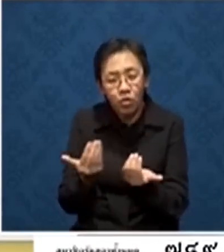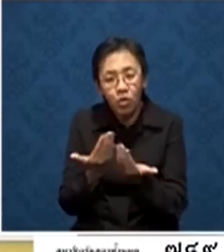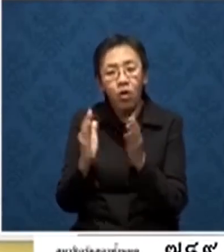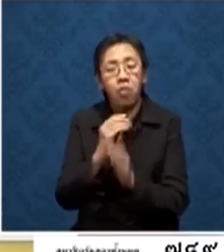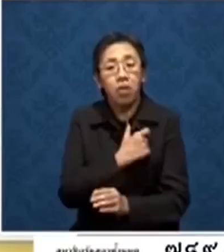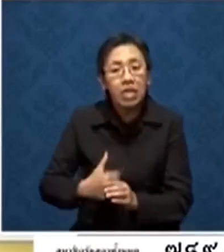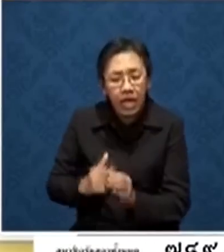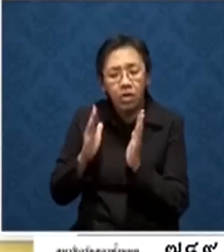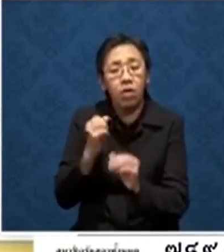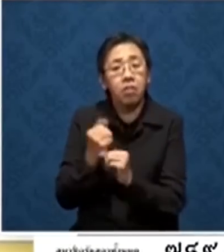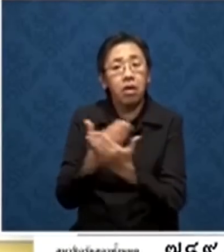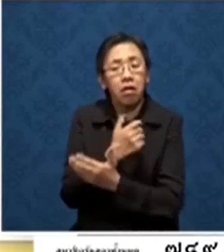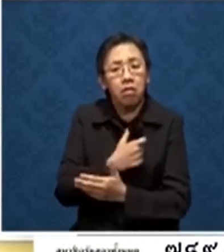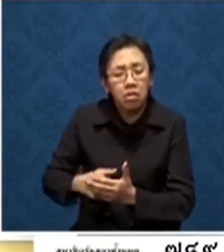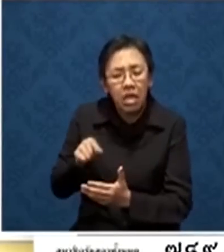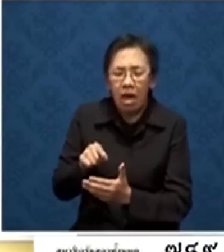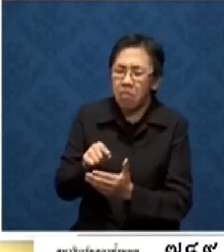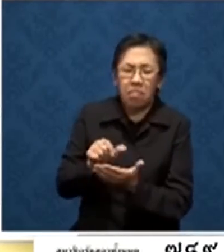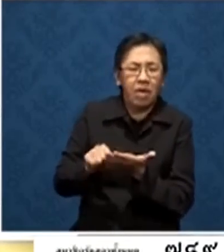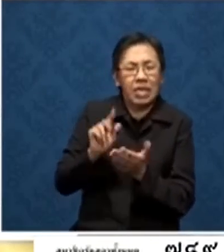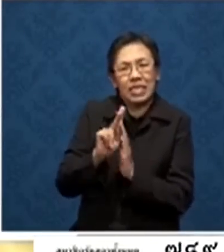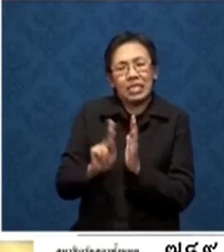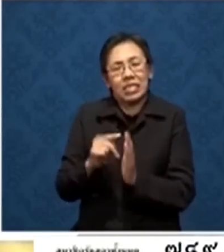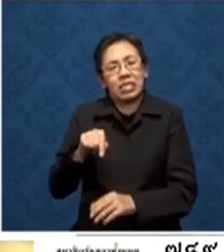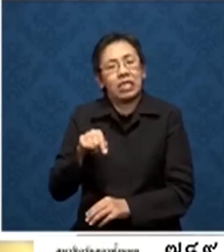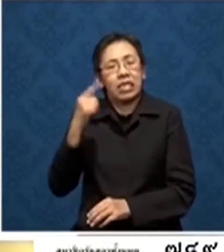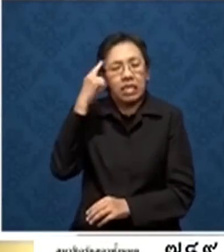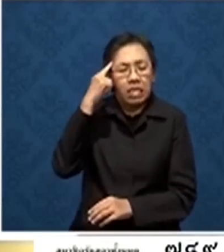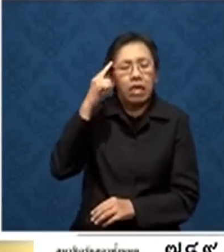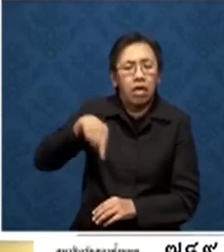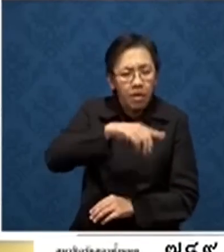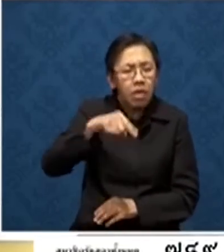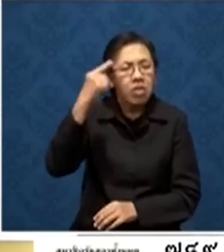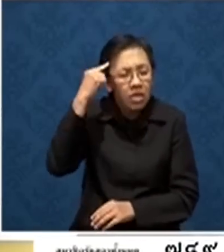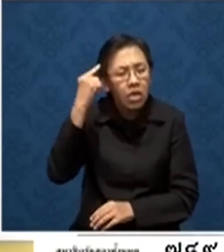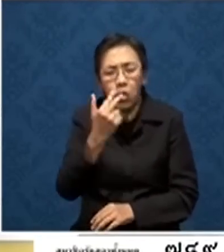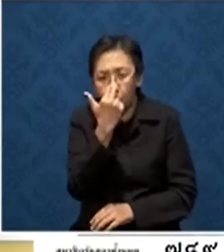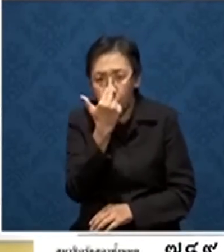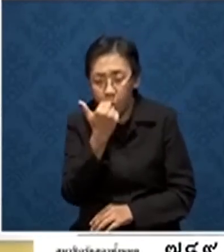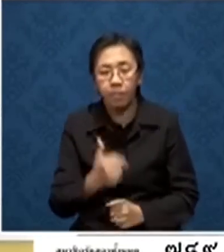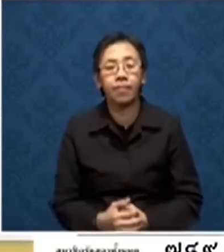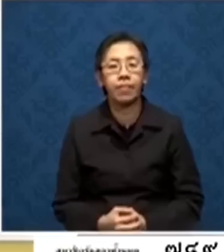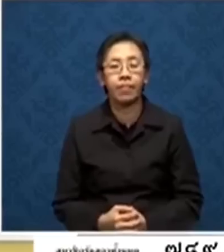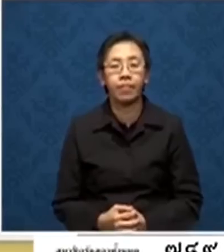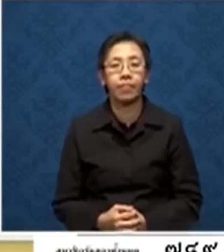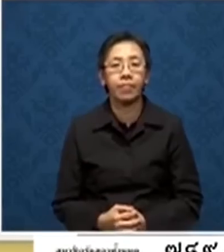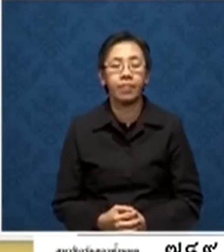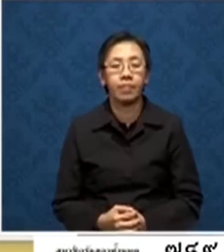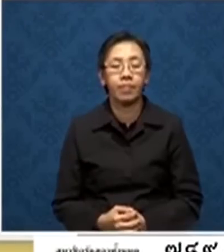สิ่งตรงนี้แหละครับเป็นเรื่องที่เราต้องคิดกันให้หนักท่านครับผม